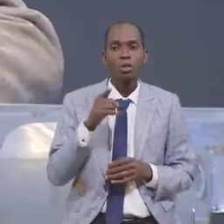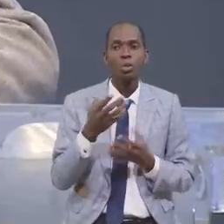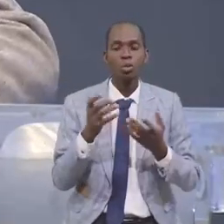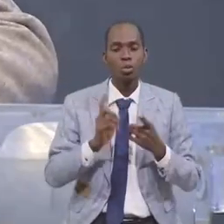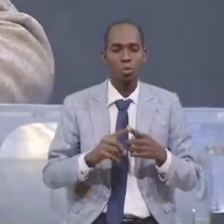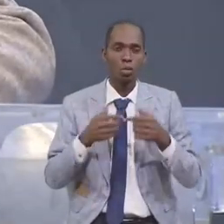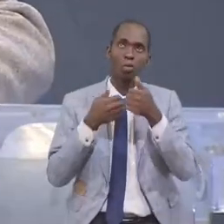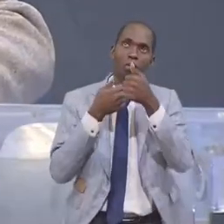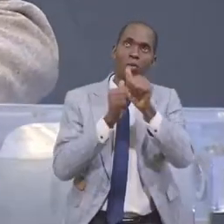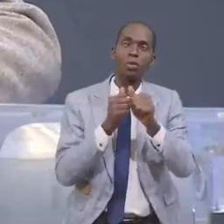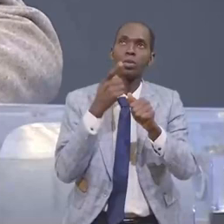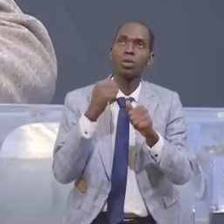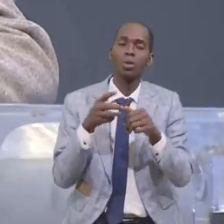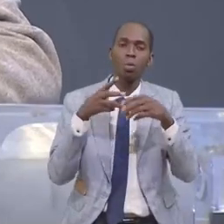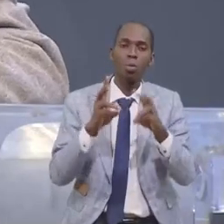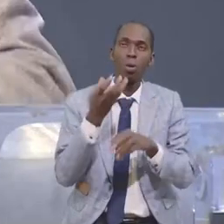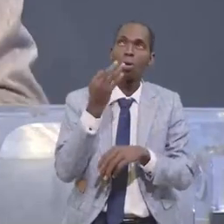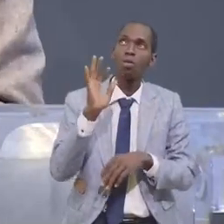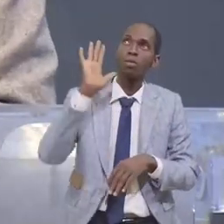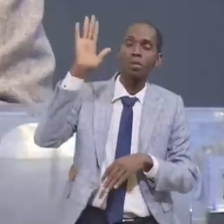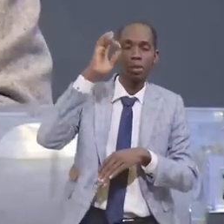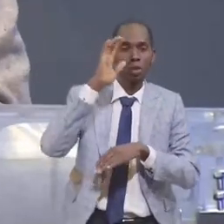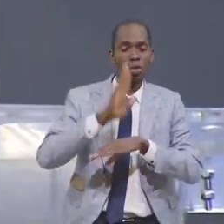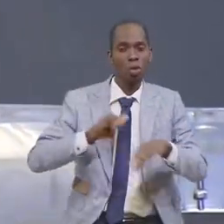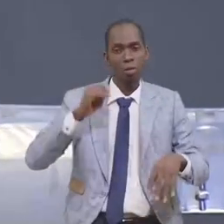et vous devez marcher sur le chemin de sa vocation,